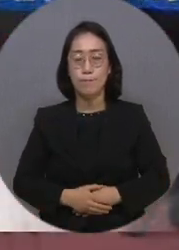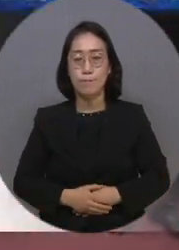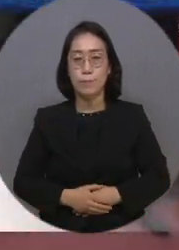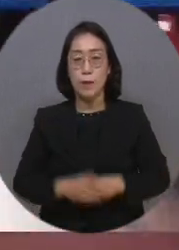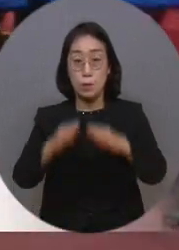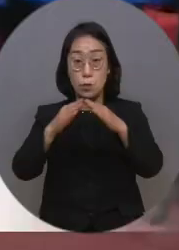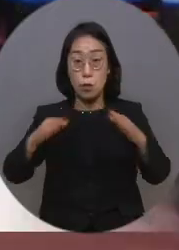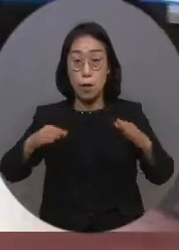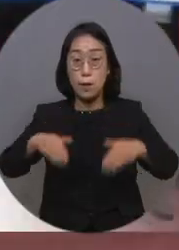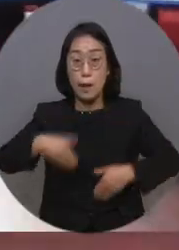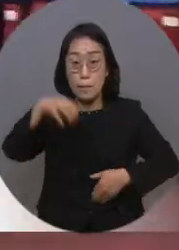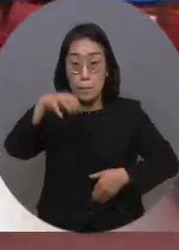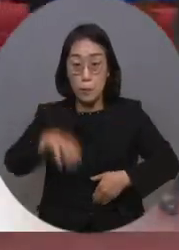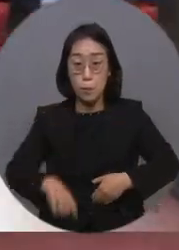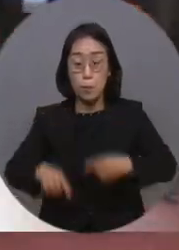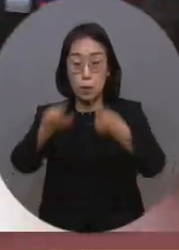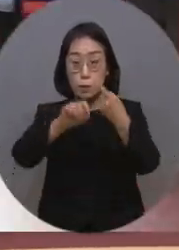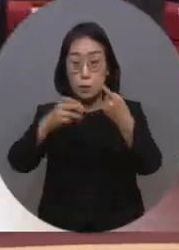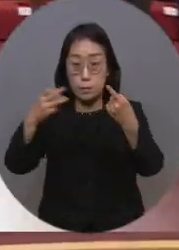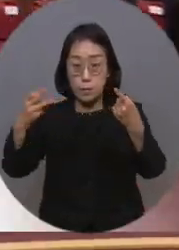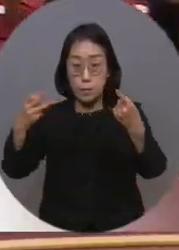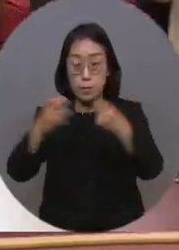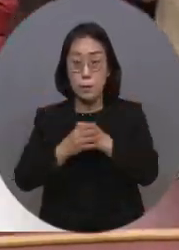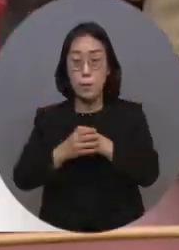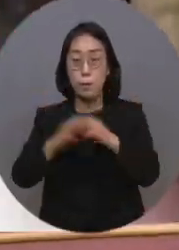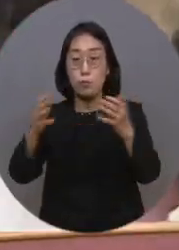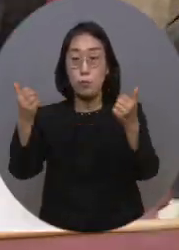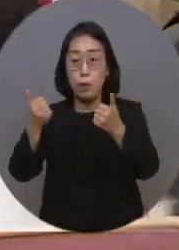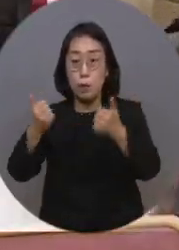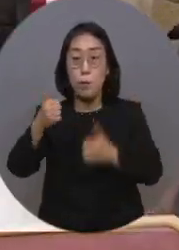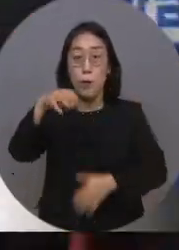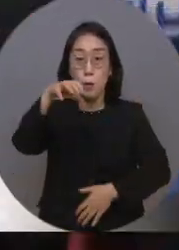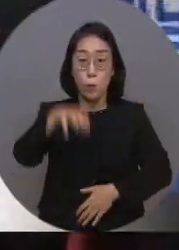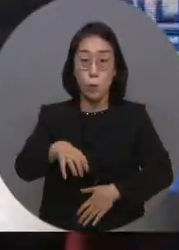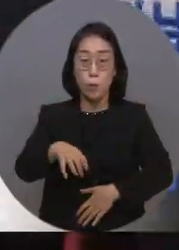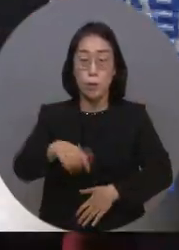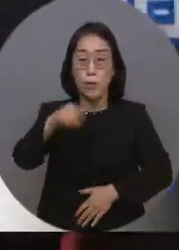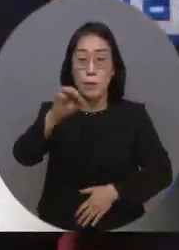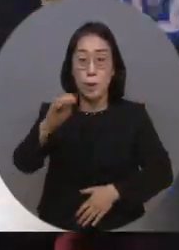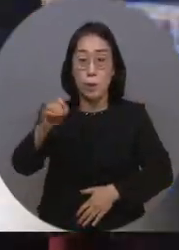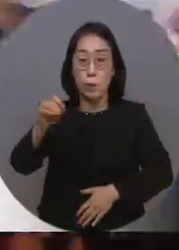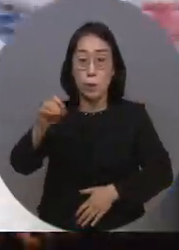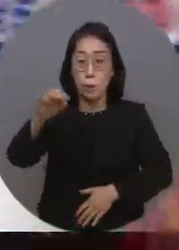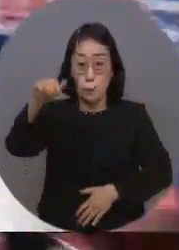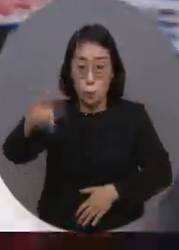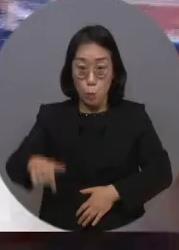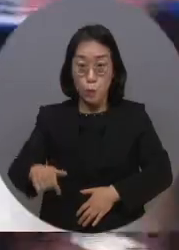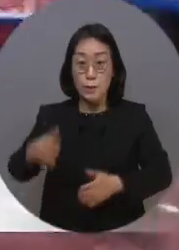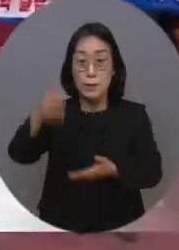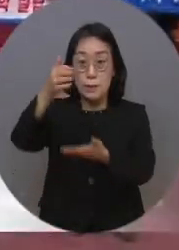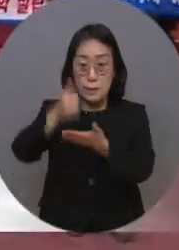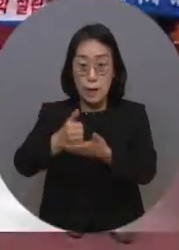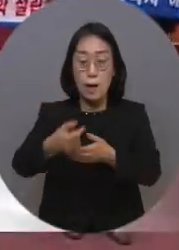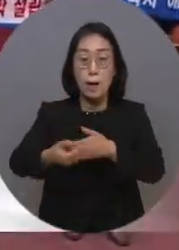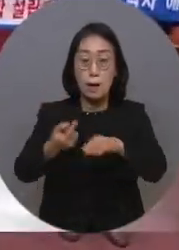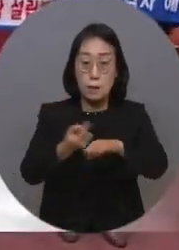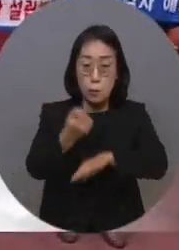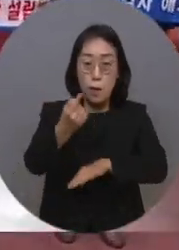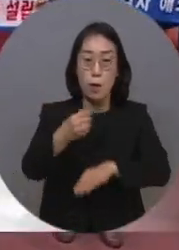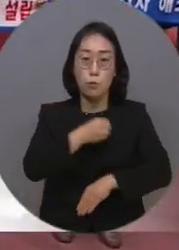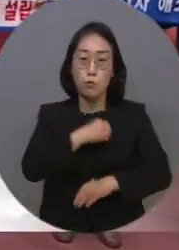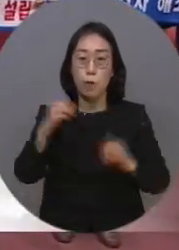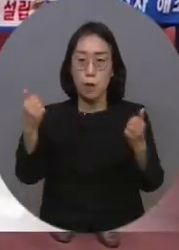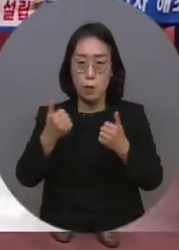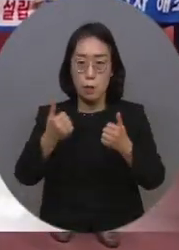전남도는 지난 13일 국회의원 회관 대회의실에서 김영록 도지사 서동욱 전남도의회 의장 전남